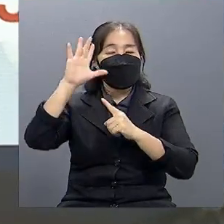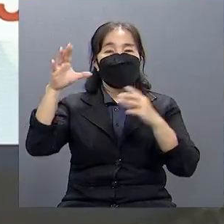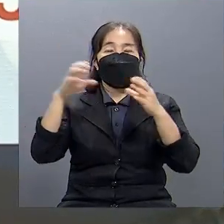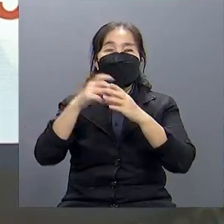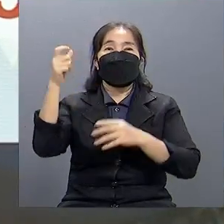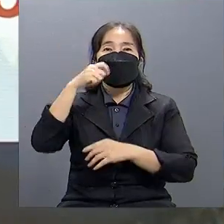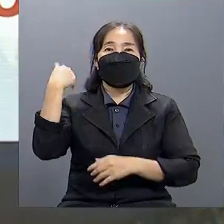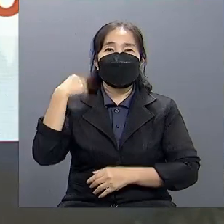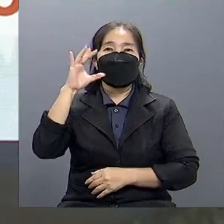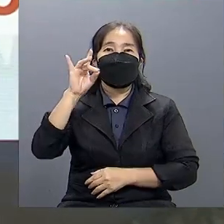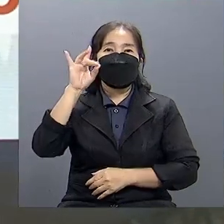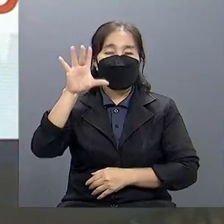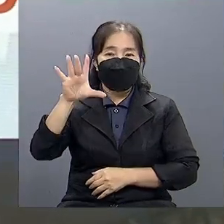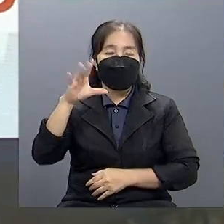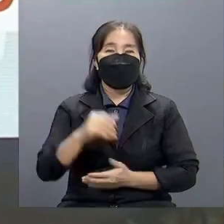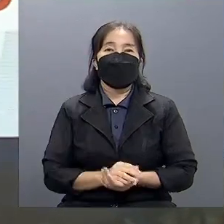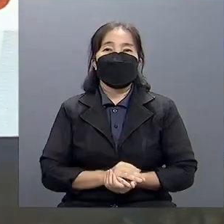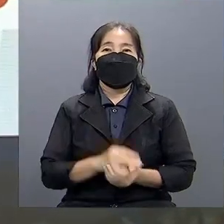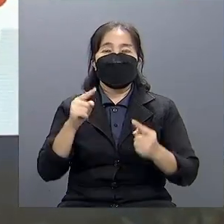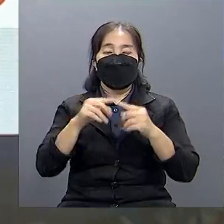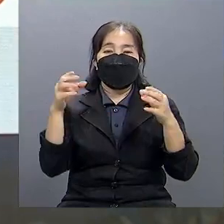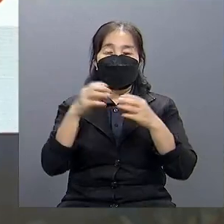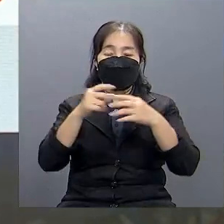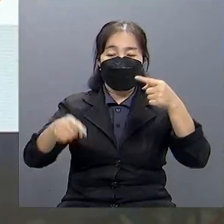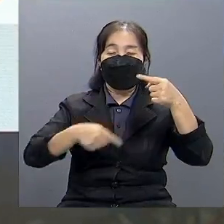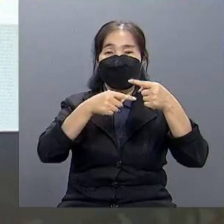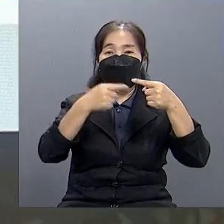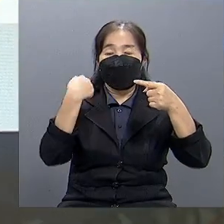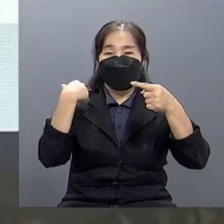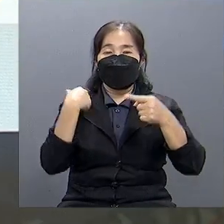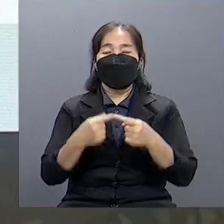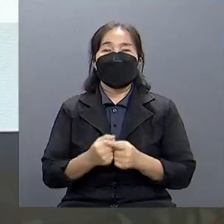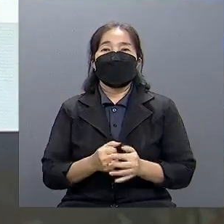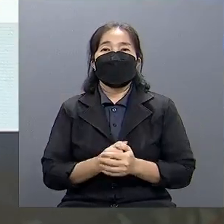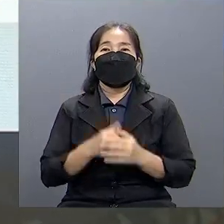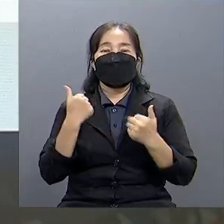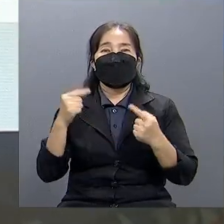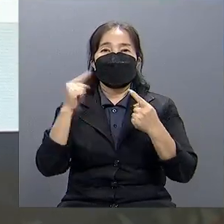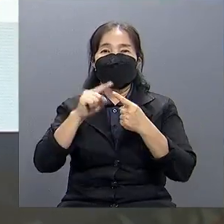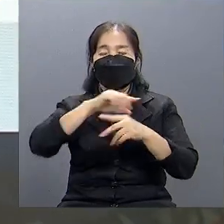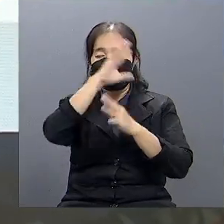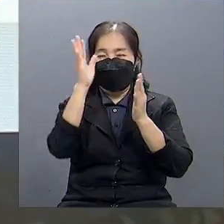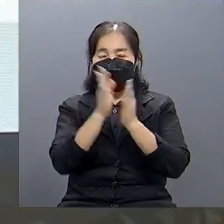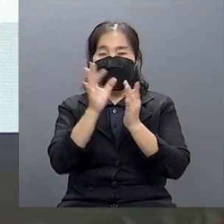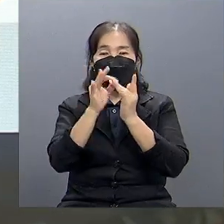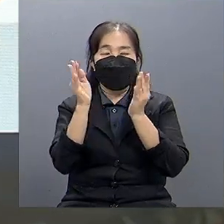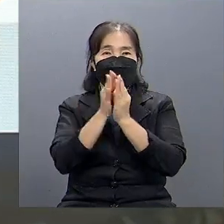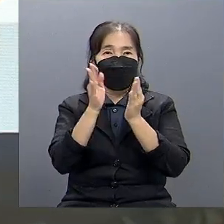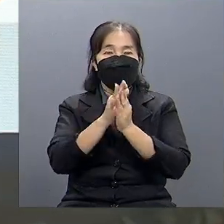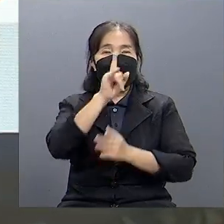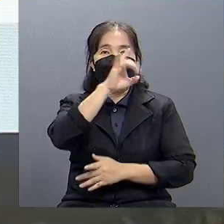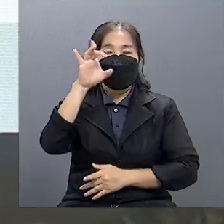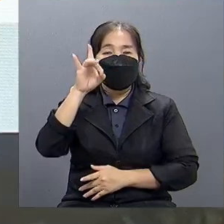ะติดโผอยู่ในกลุ่มประเทศที่มีคะแนนสูงสุดอันดับต้นๆจากทั้งหมด180ประเทศและดินแดนทั่วโลกค่ะ